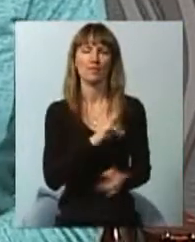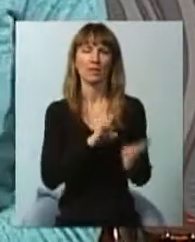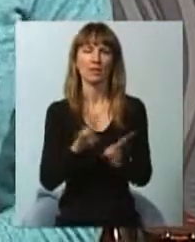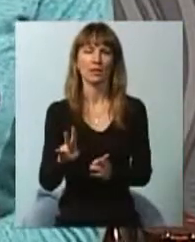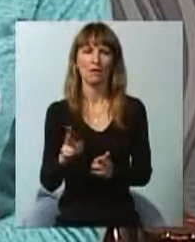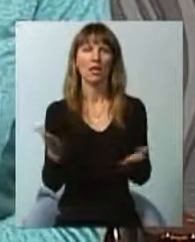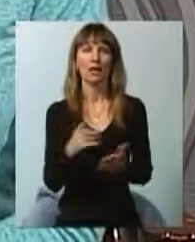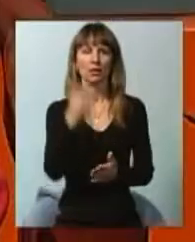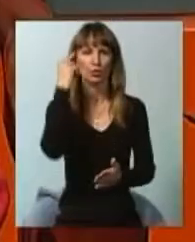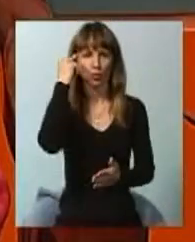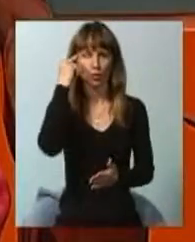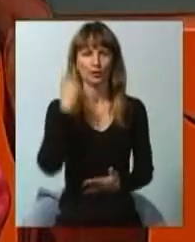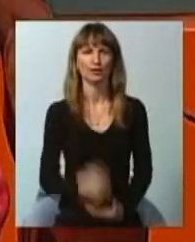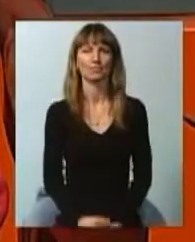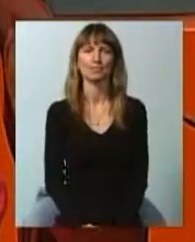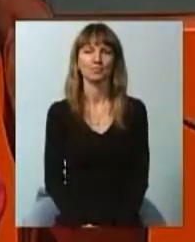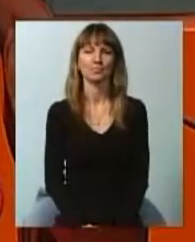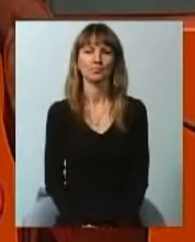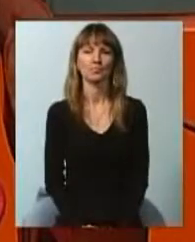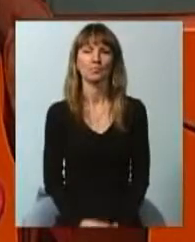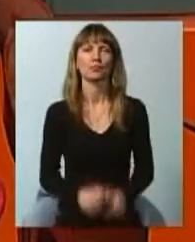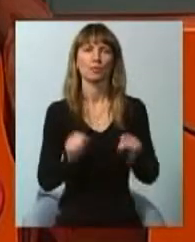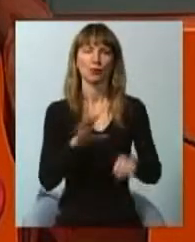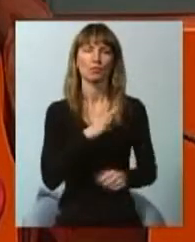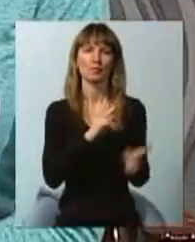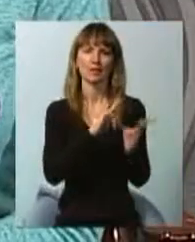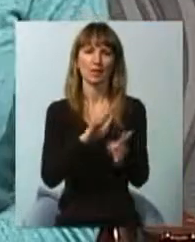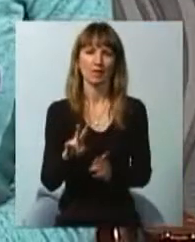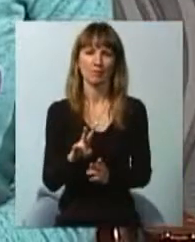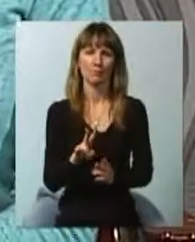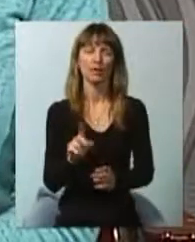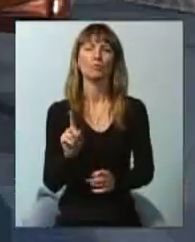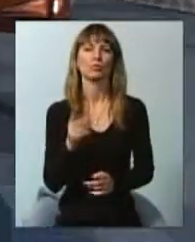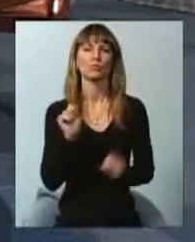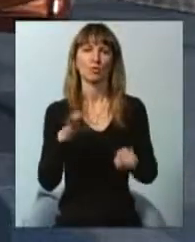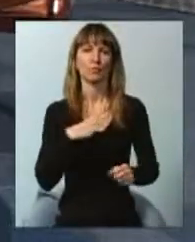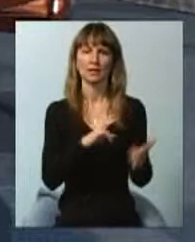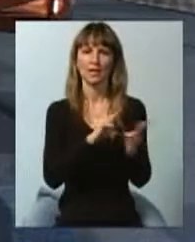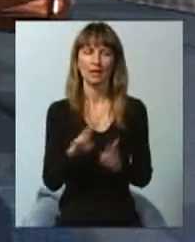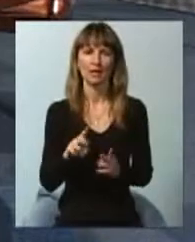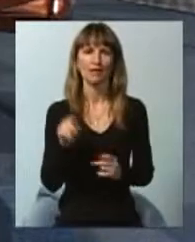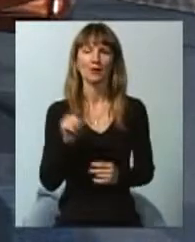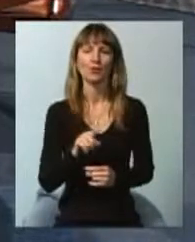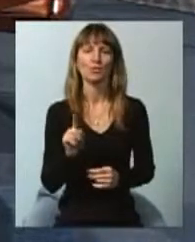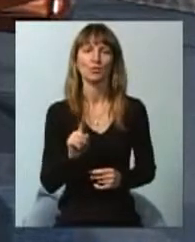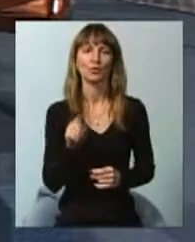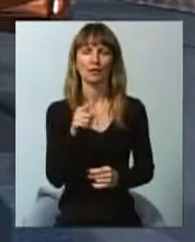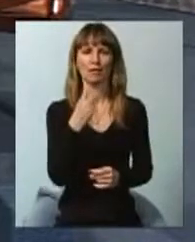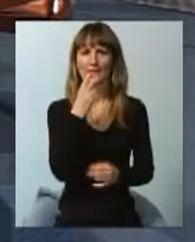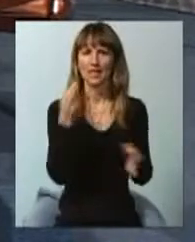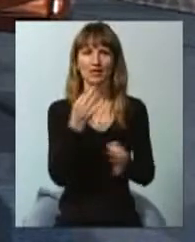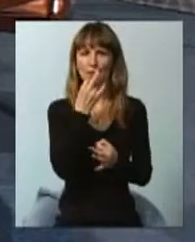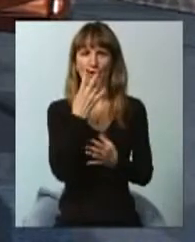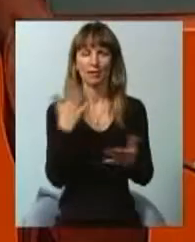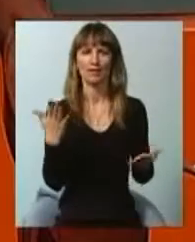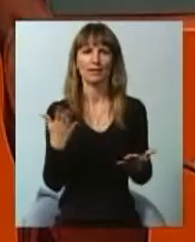шкідливим? Як ти думаєш? Чуть шкідливим. В чому він може Тому бути? Що за нього нічого не бачиш